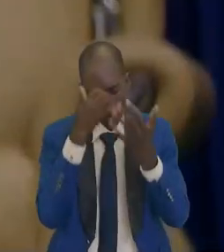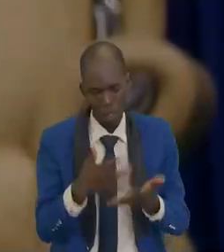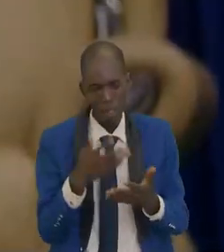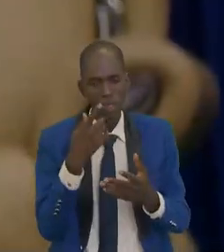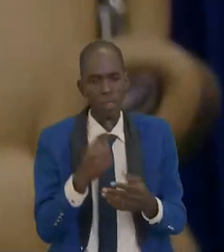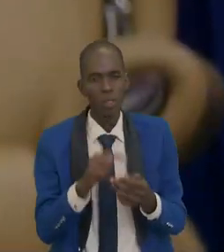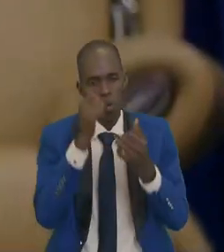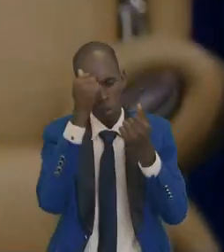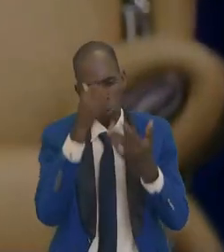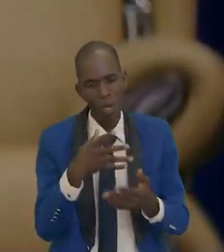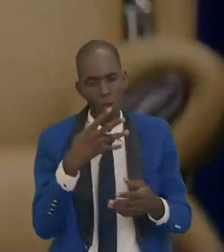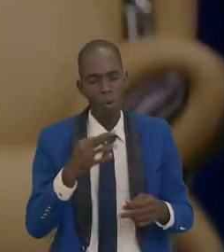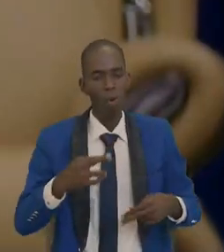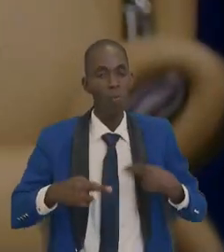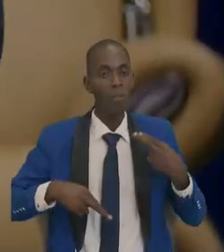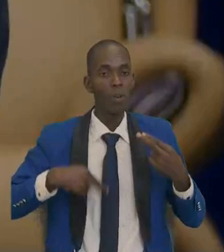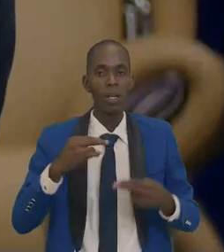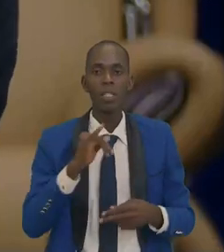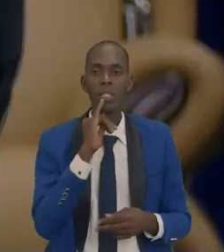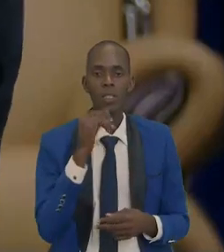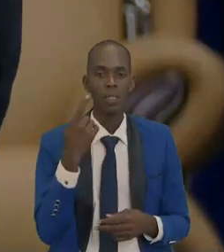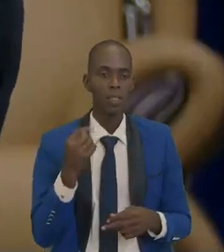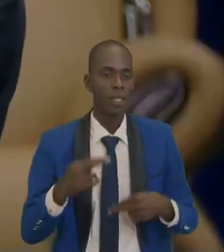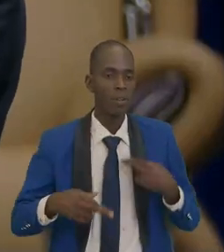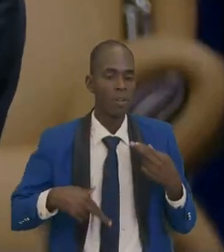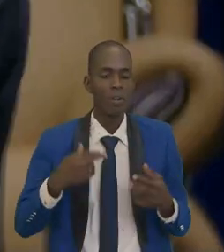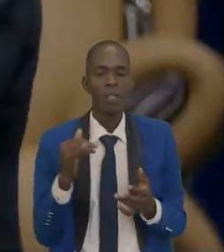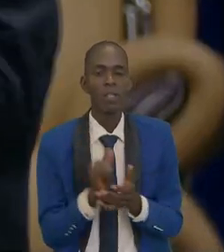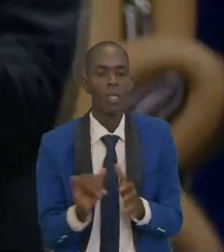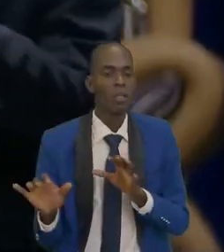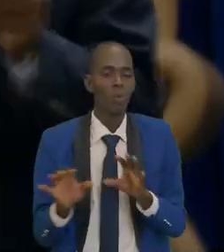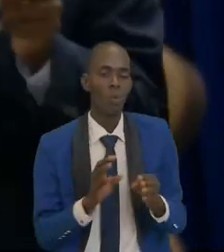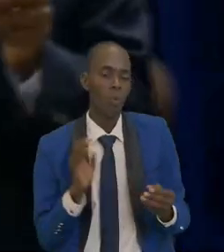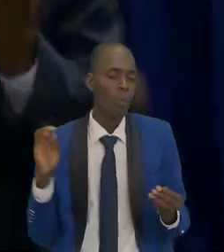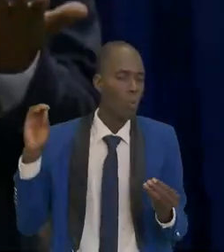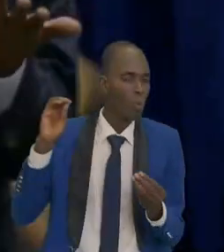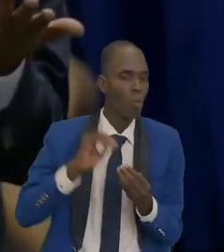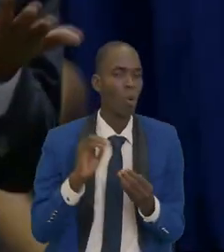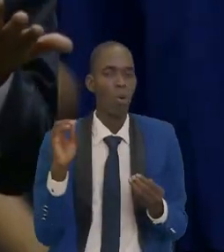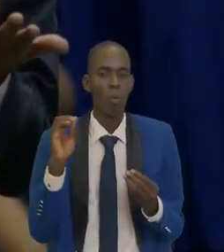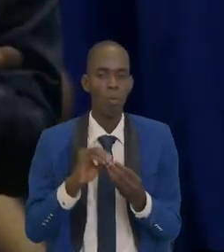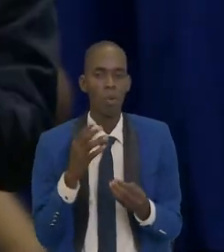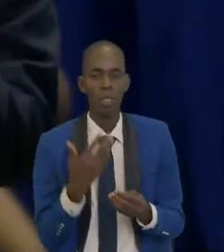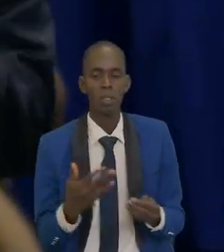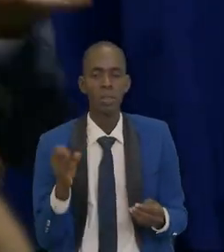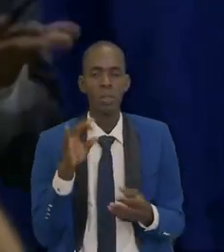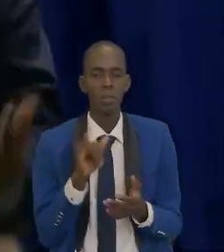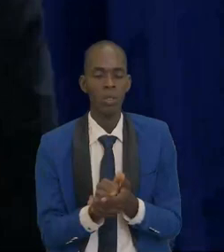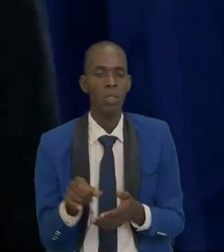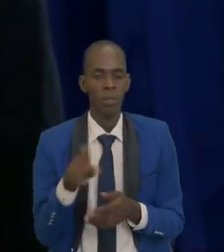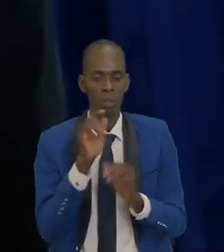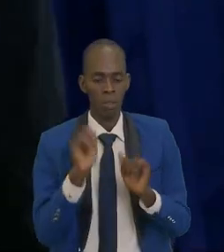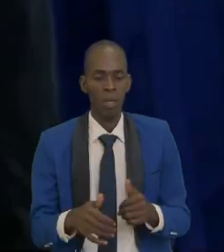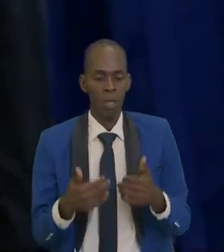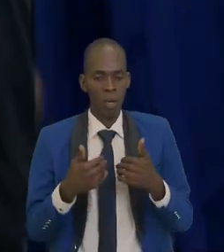L'obéissance du réveil, c'est l'obéissance qui fait l'extraordinaire, afin donc